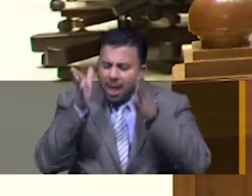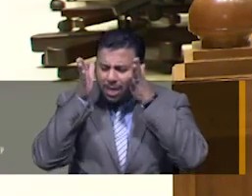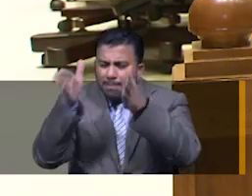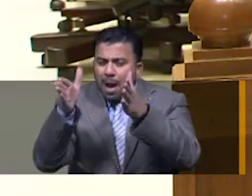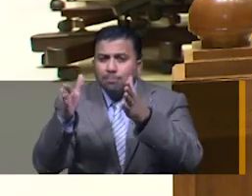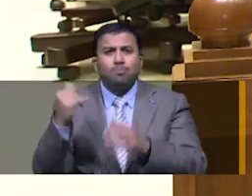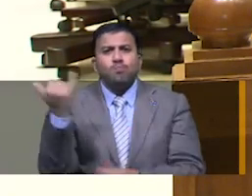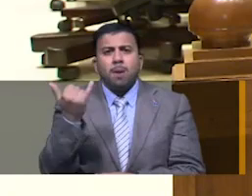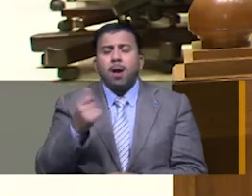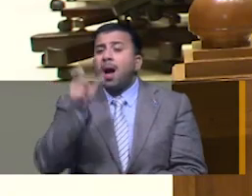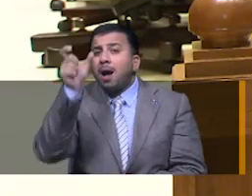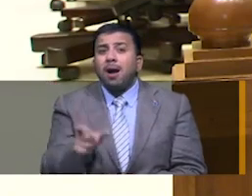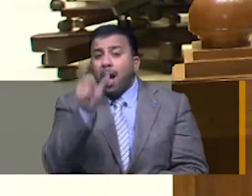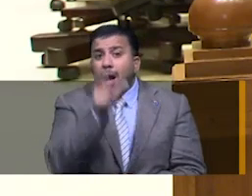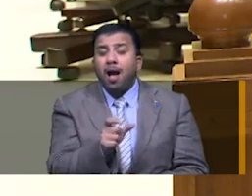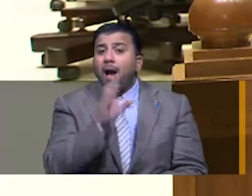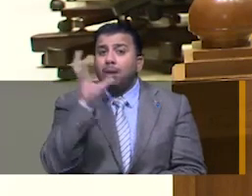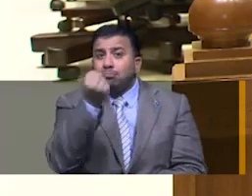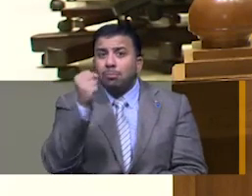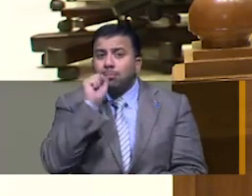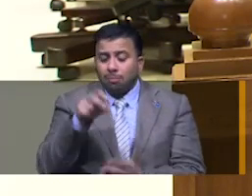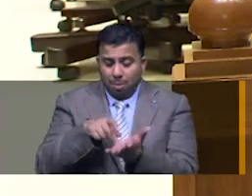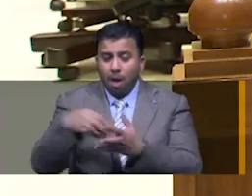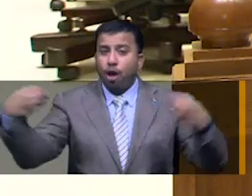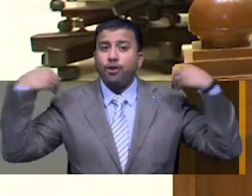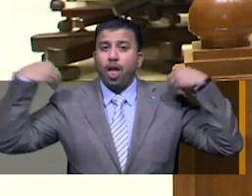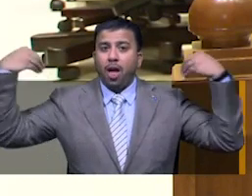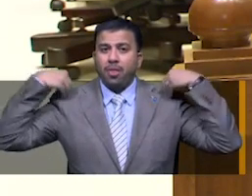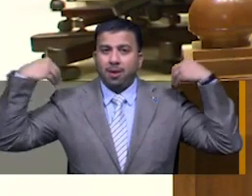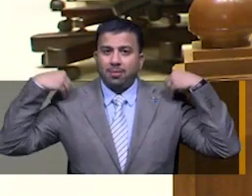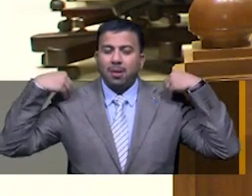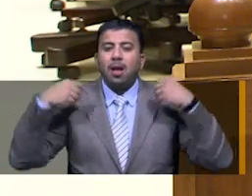اللافت بتمكين أفراد المجتمع من ممارسة الرياضة.